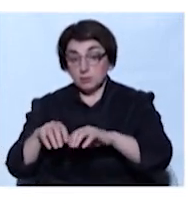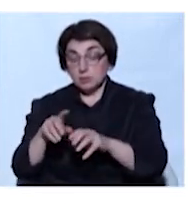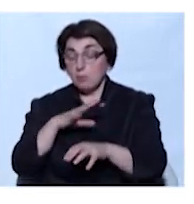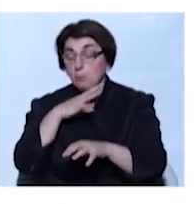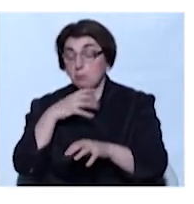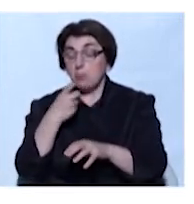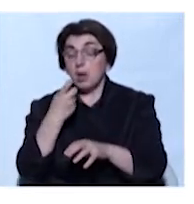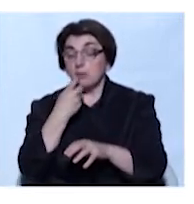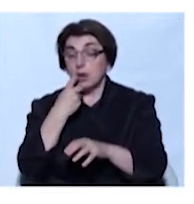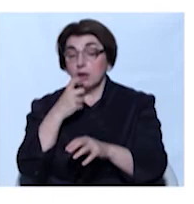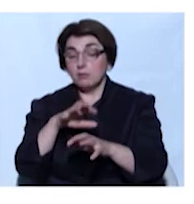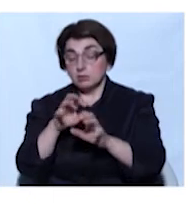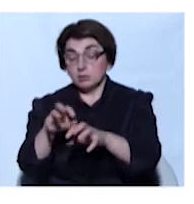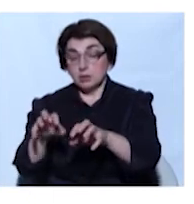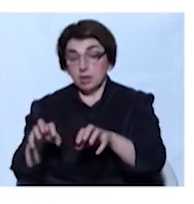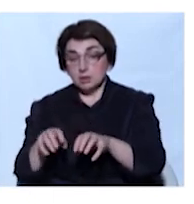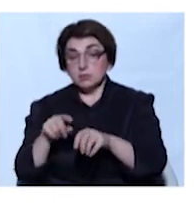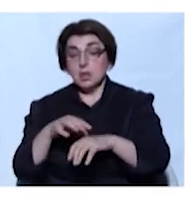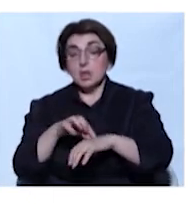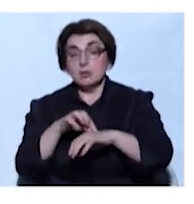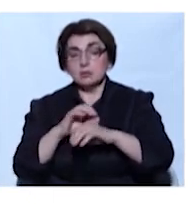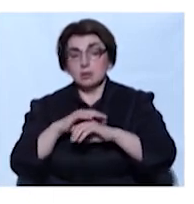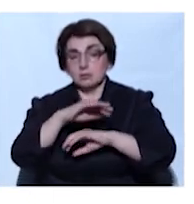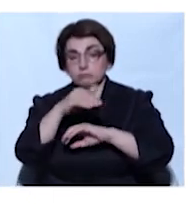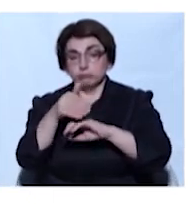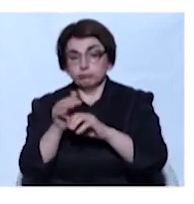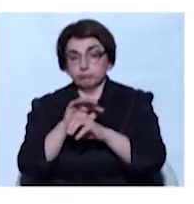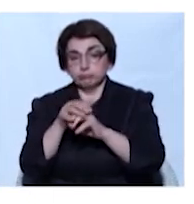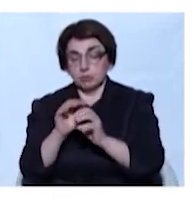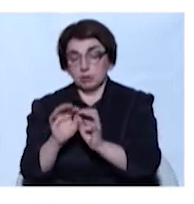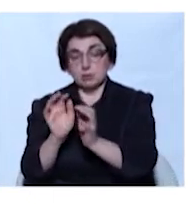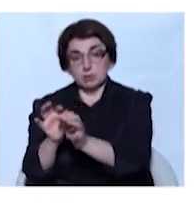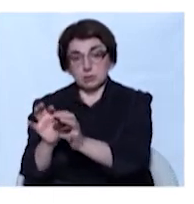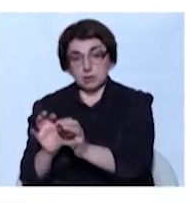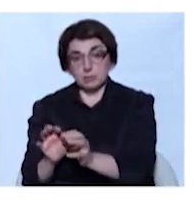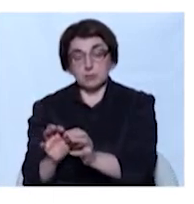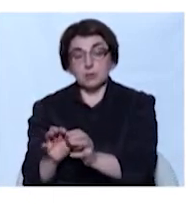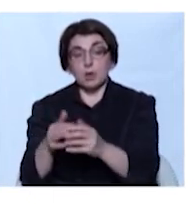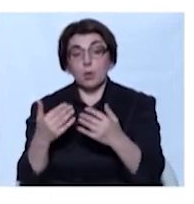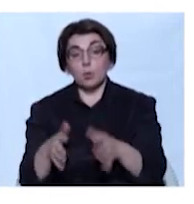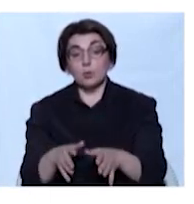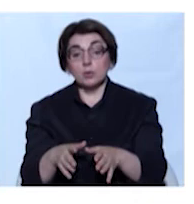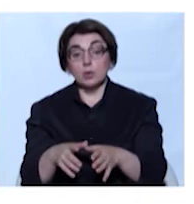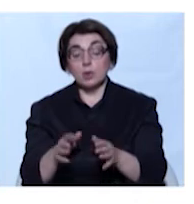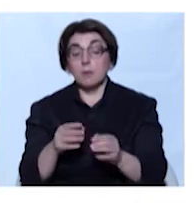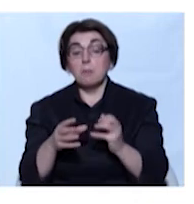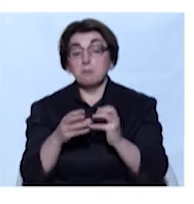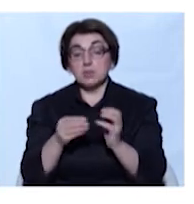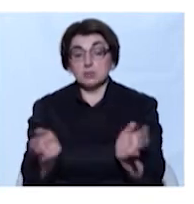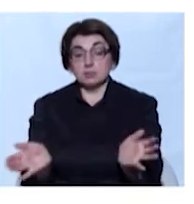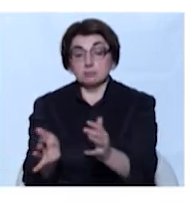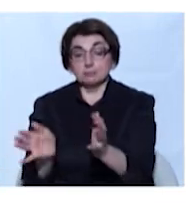კვერცხი ტყავის ნაჭუჭით არის დაფარული. კუს კვერცხი. ამის შემდეგ, როგორც გითხარით, მიაყრის მიწას